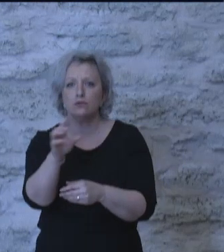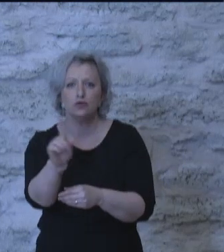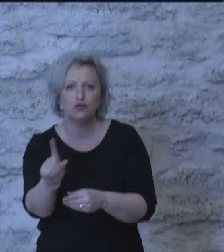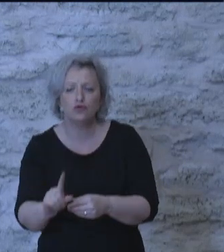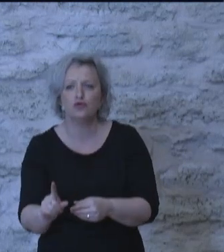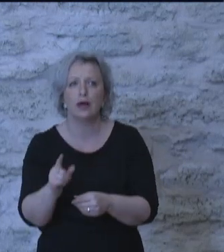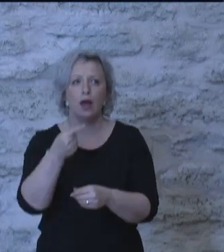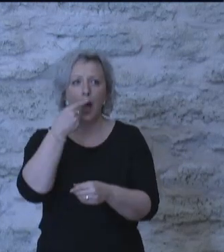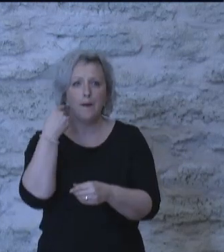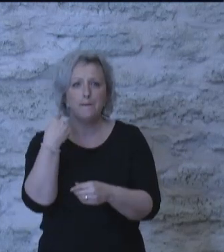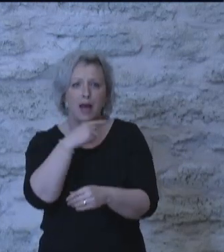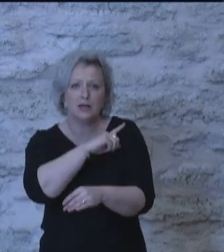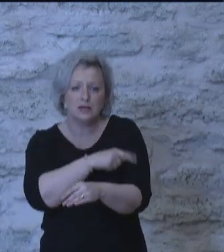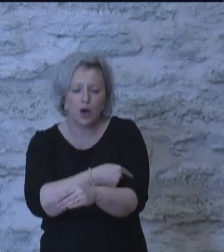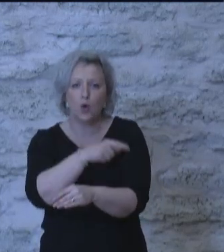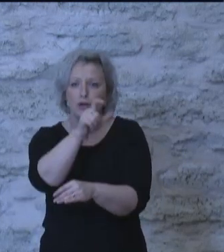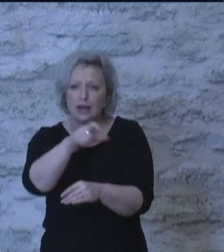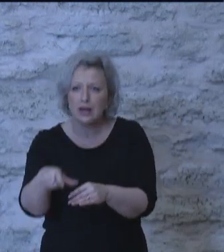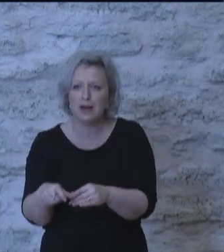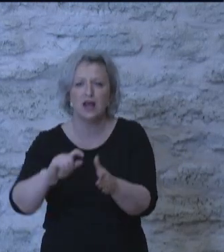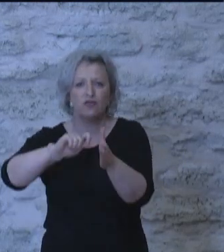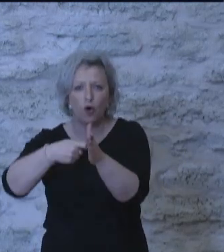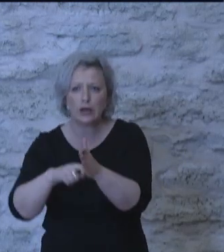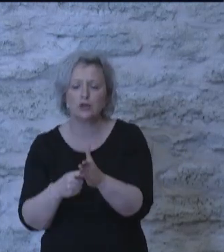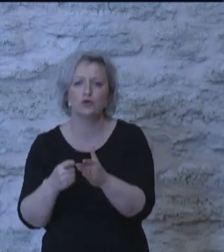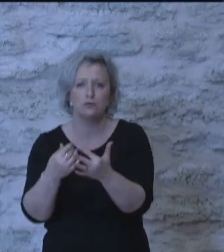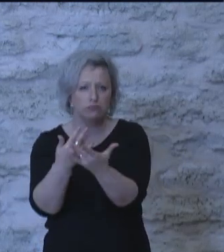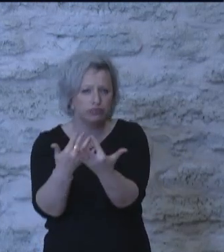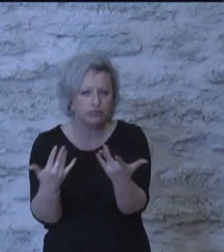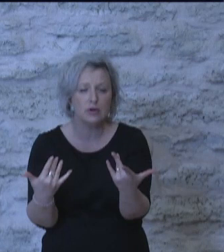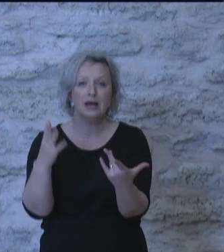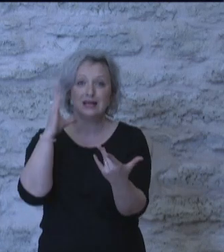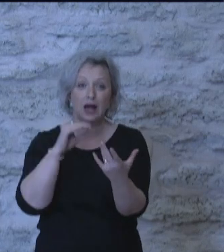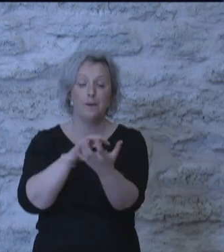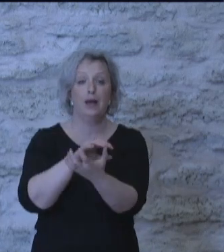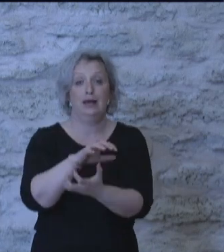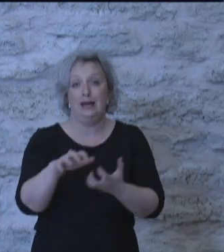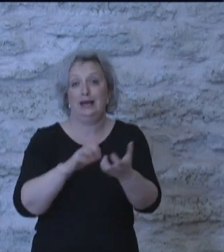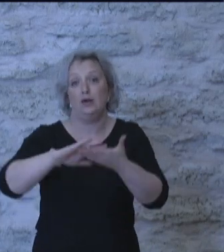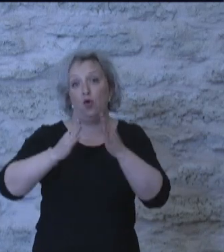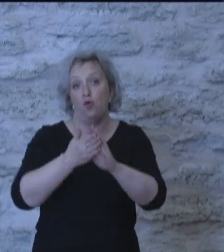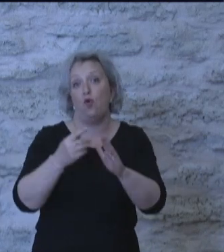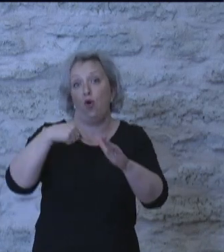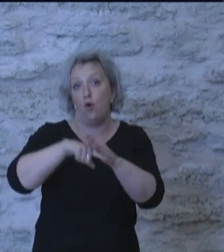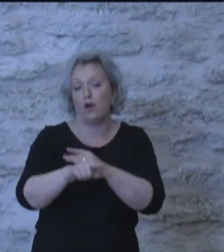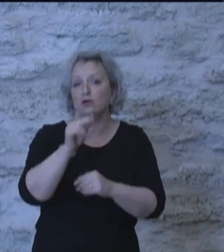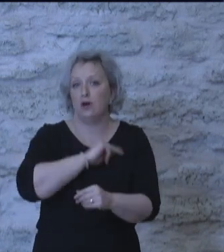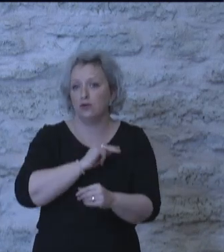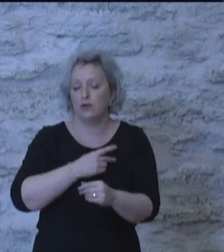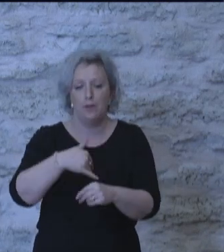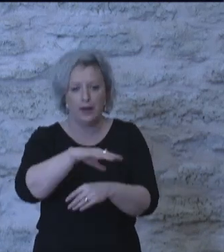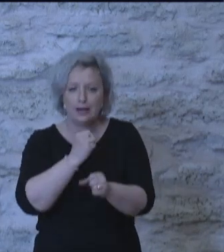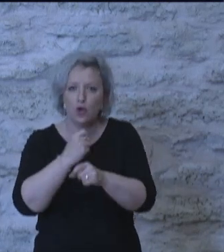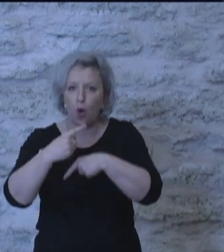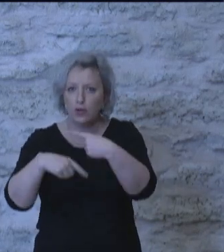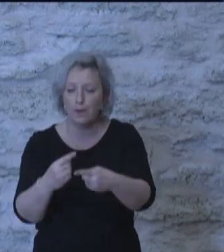meesjõuga, mis suguste volitustega me teatud kriisiolukordades saaksime kasutada ja me töötame sellega. Nii et konkreetselt vastust,